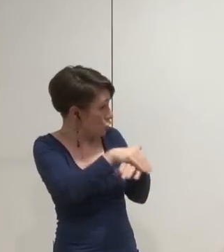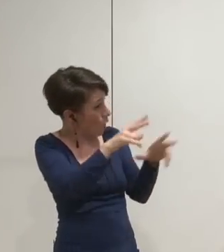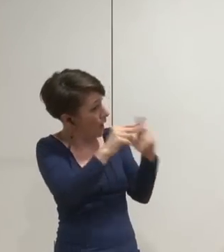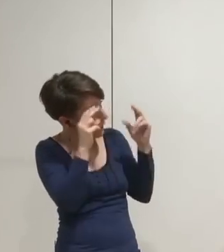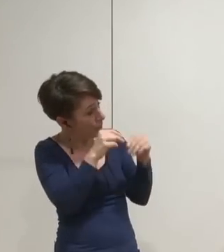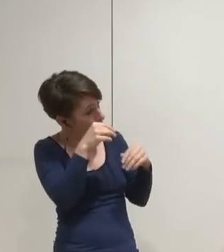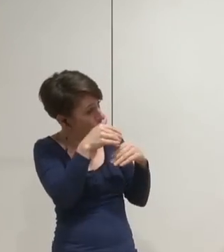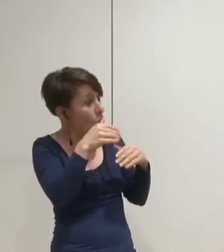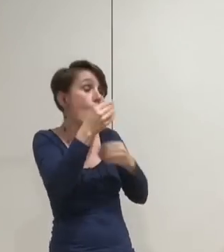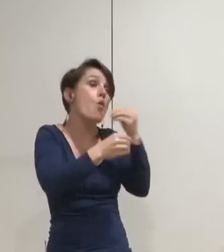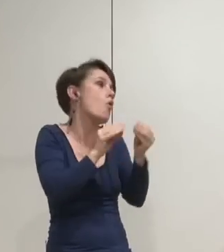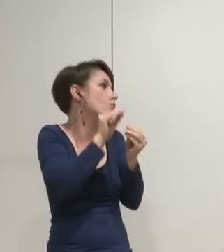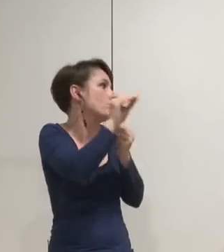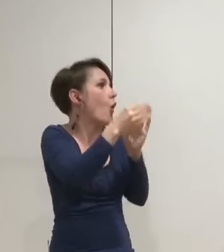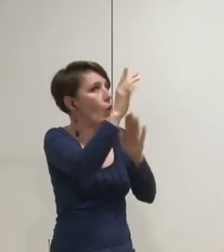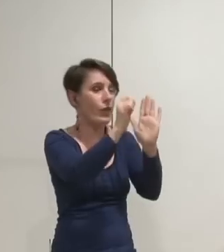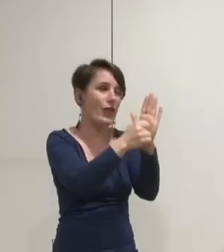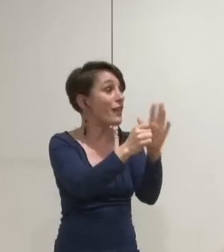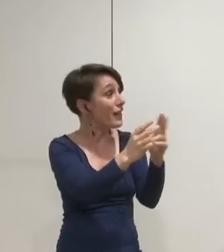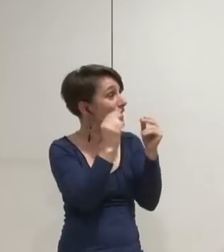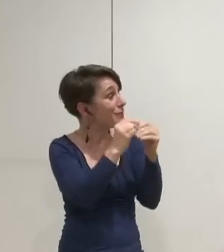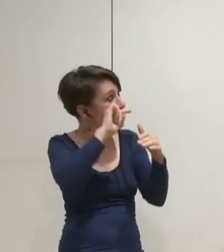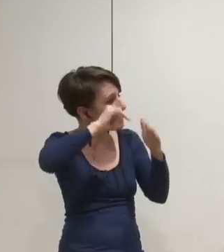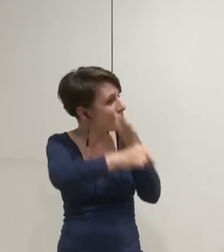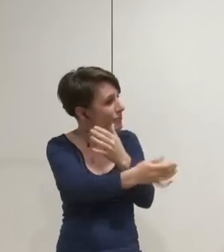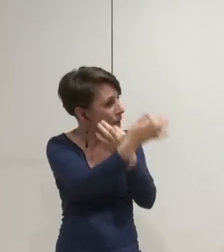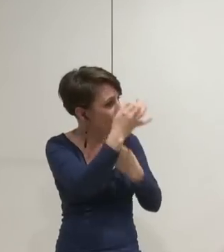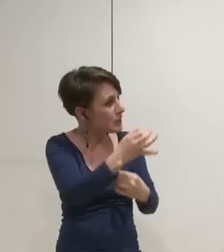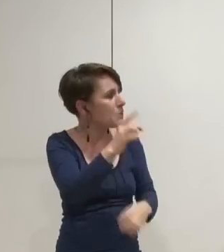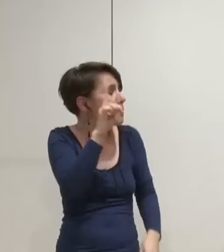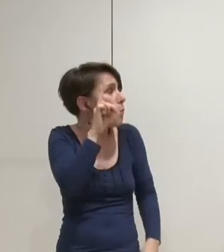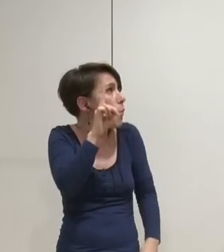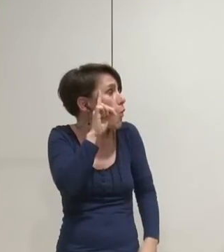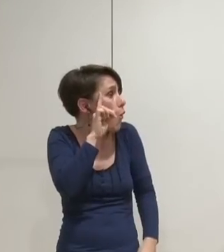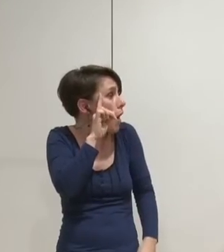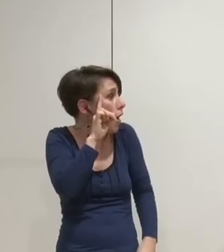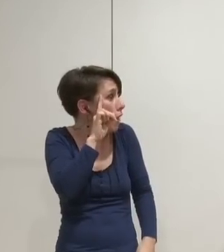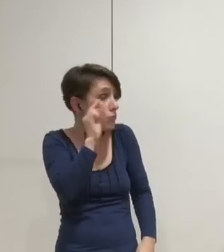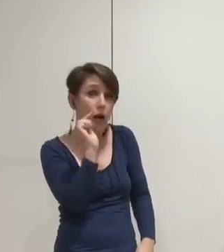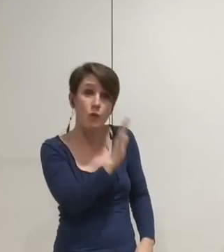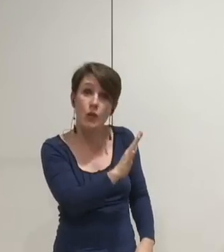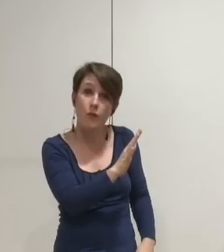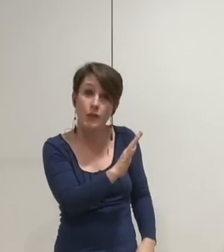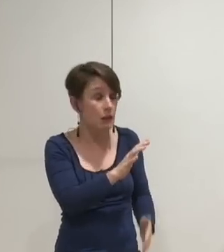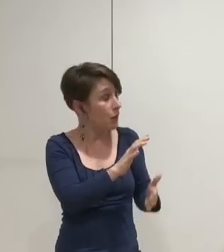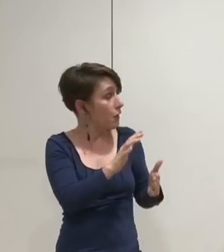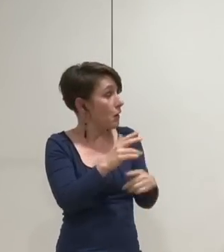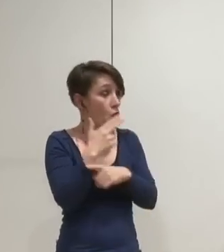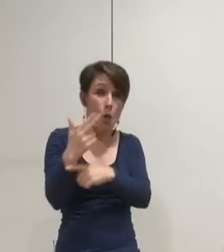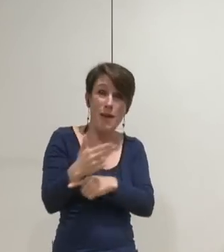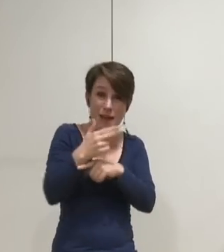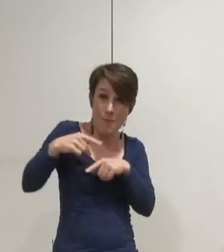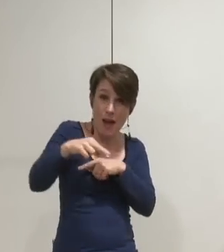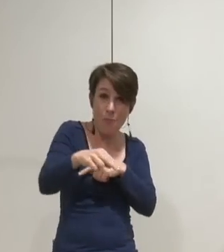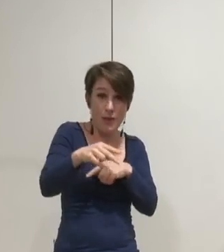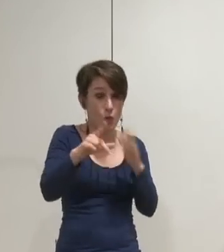préciser euh comment pourquoi elle considère et sur la base de quel texte de loi elle considère que